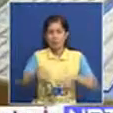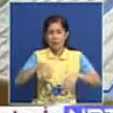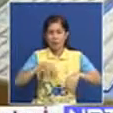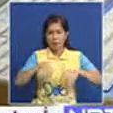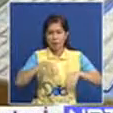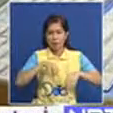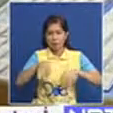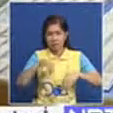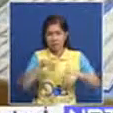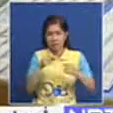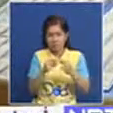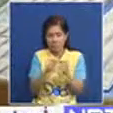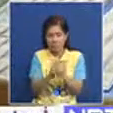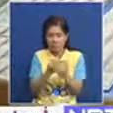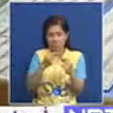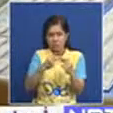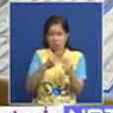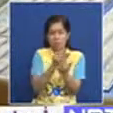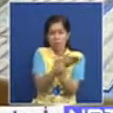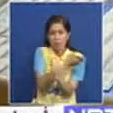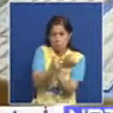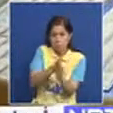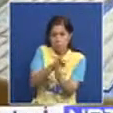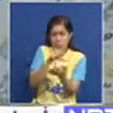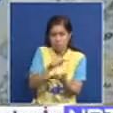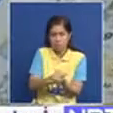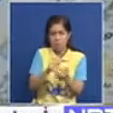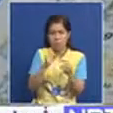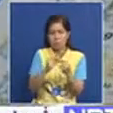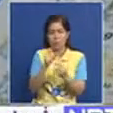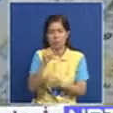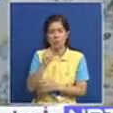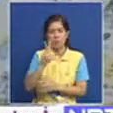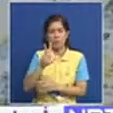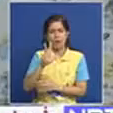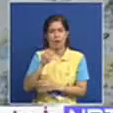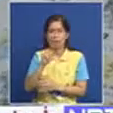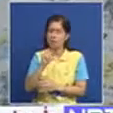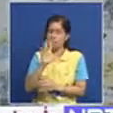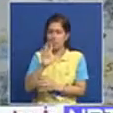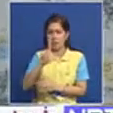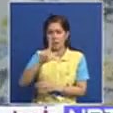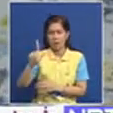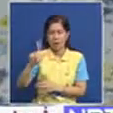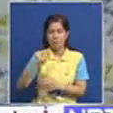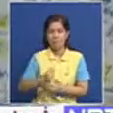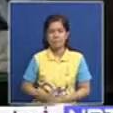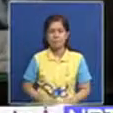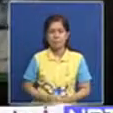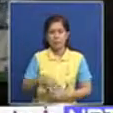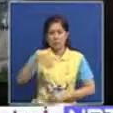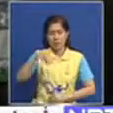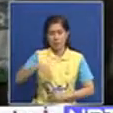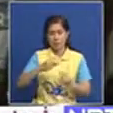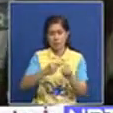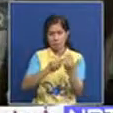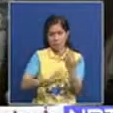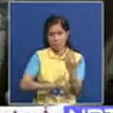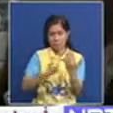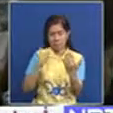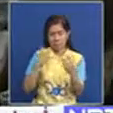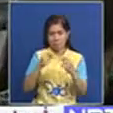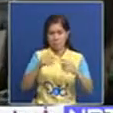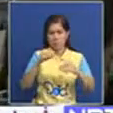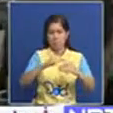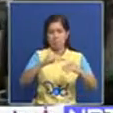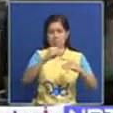แทนแล้วก็ซื้อจองล่วงหน้าในอัตราส่วนเท่ากันอย่างละ25ล้านฉบับคู่นอกจากนี้สำนักงานสลากยังเตรียมเพิ่มการพิมพ์ส